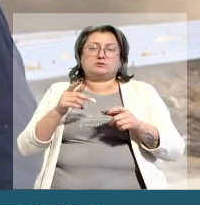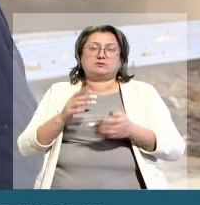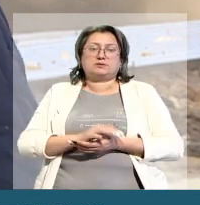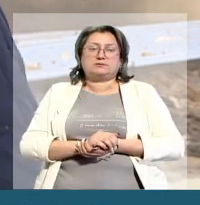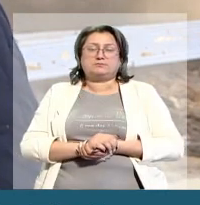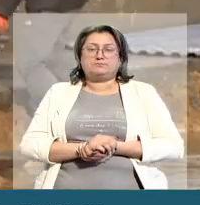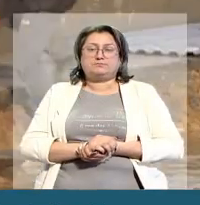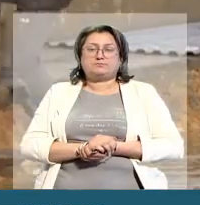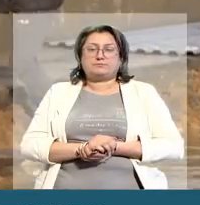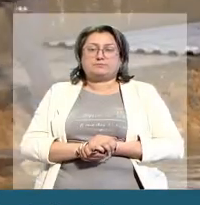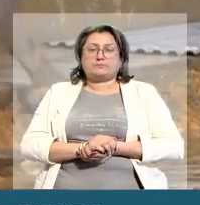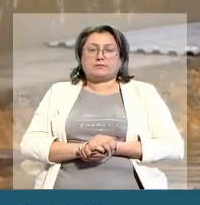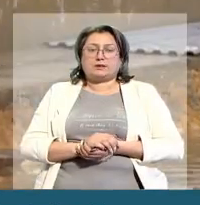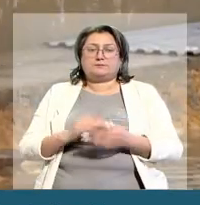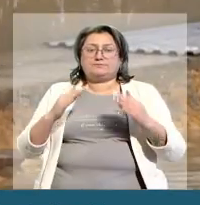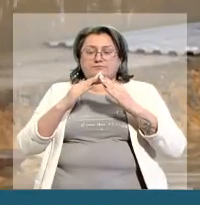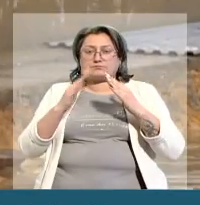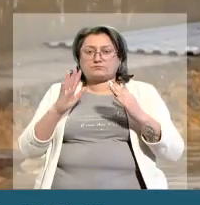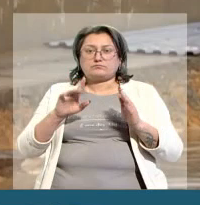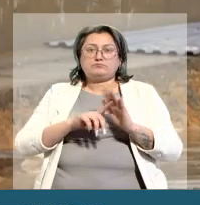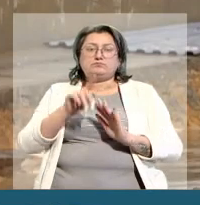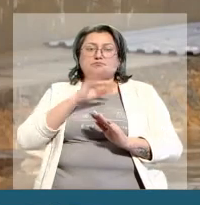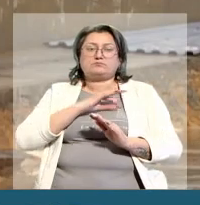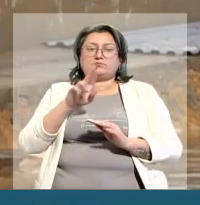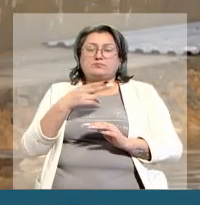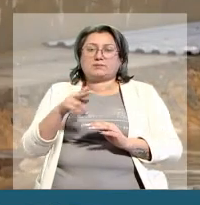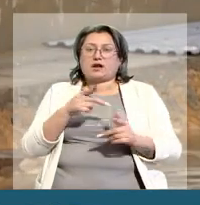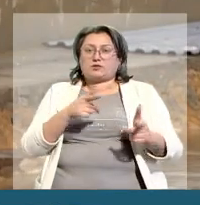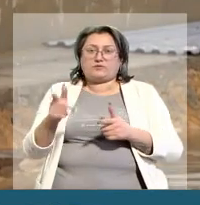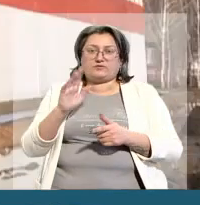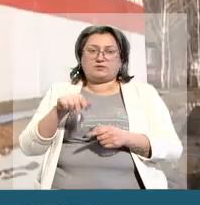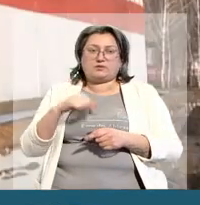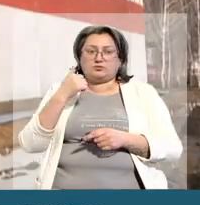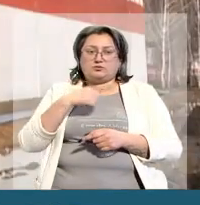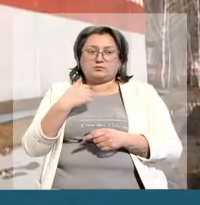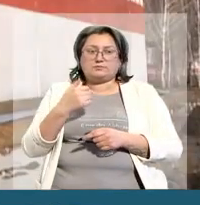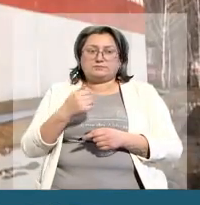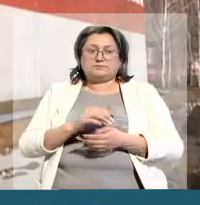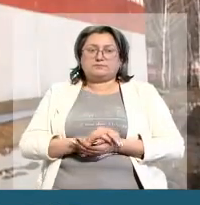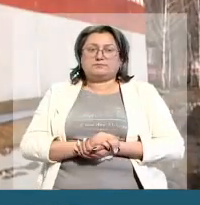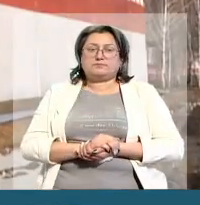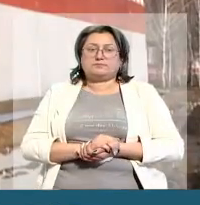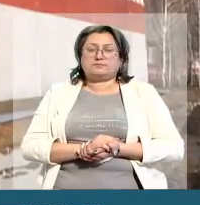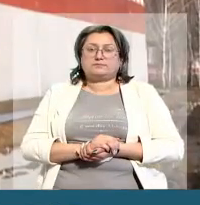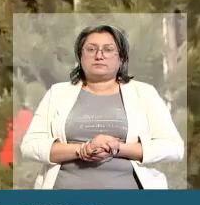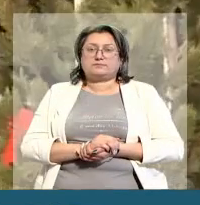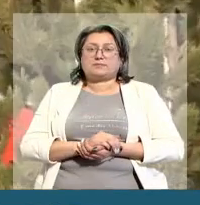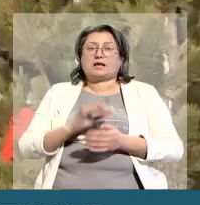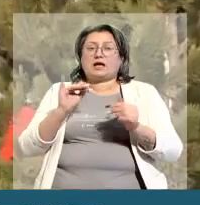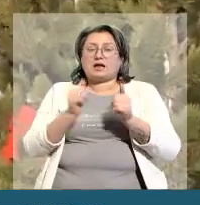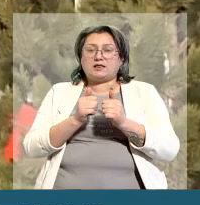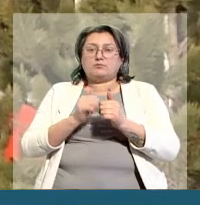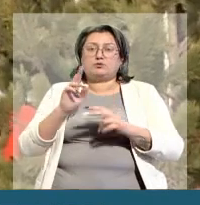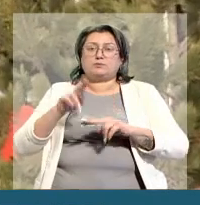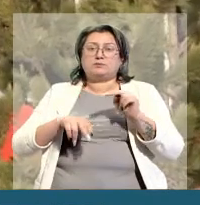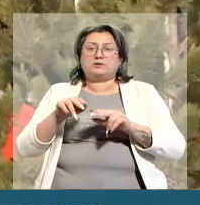бар. Ғимаратты ағымдағы жылдың 1990 айында пайдалануға беру жоспарланып отыр. Айда кетейік, кешеннің жанында жабық